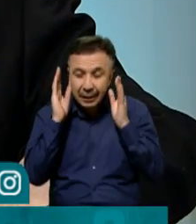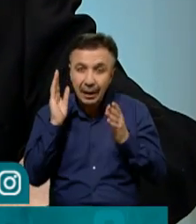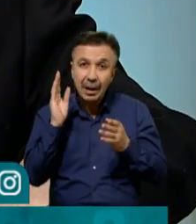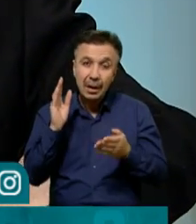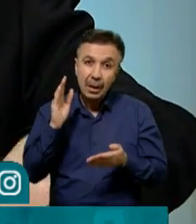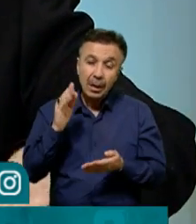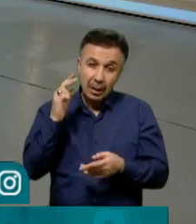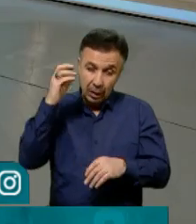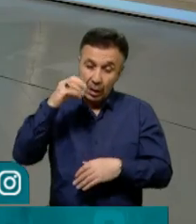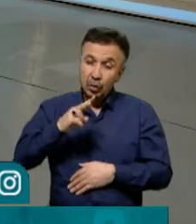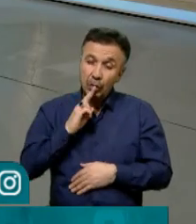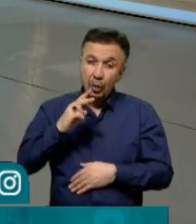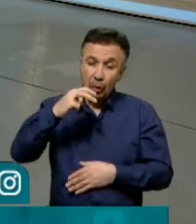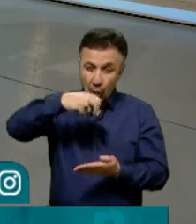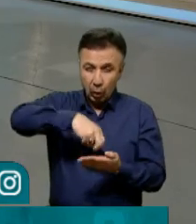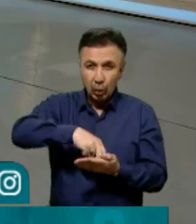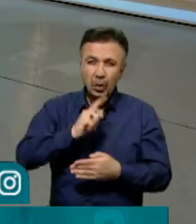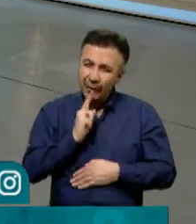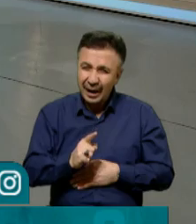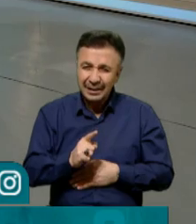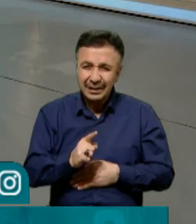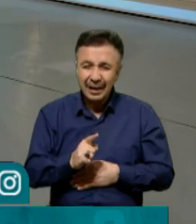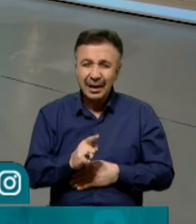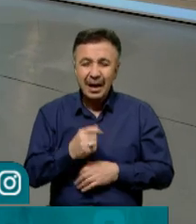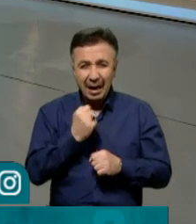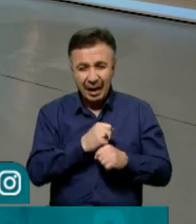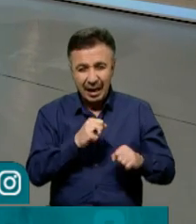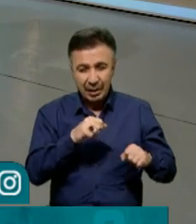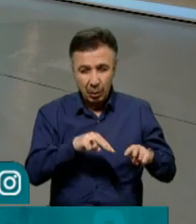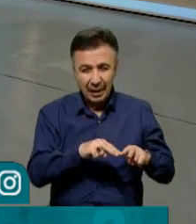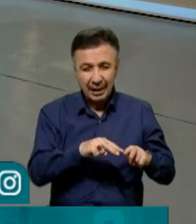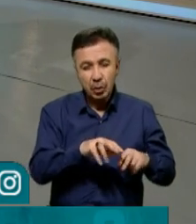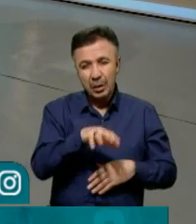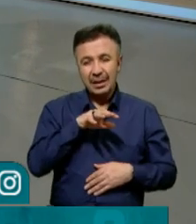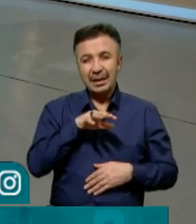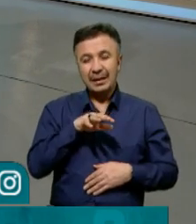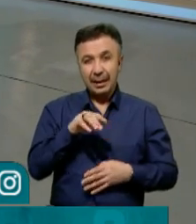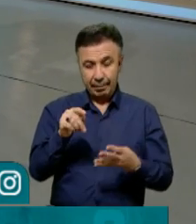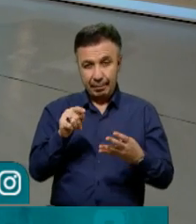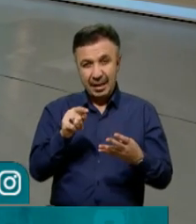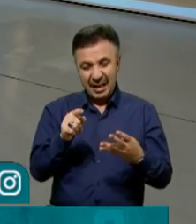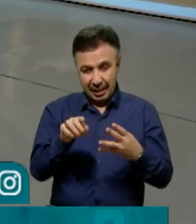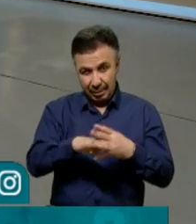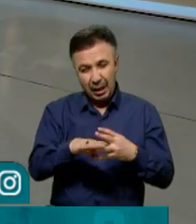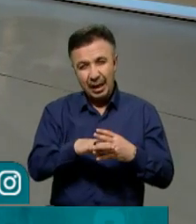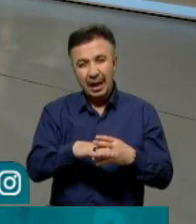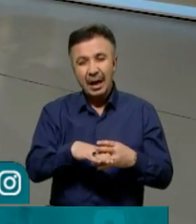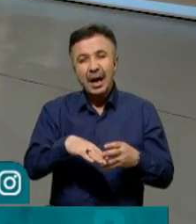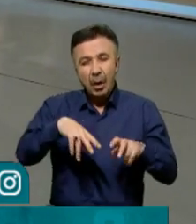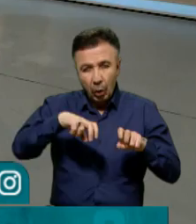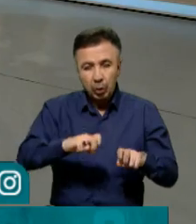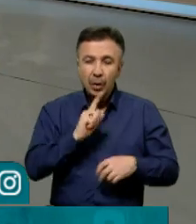müekked sünnetlerde de ilk oturuş nedir? Farzdır. Bu nedenle de burada ikindi